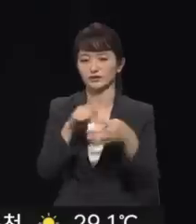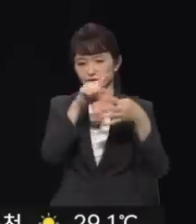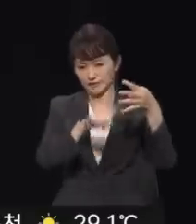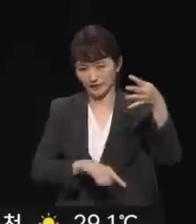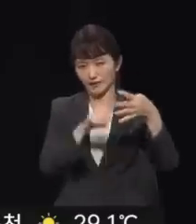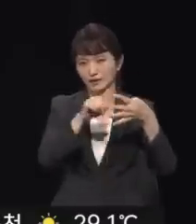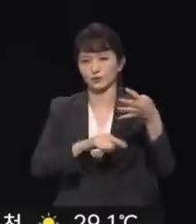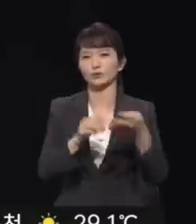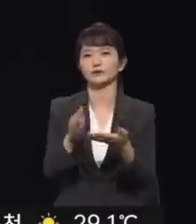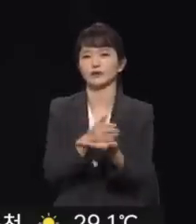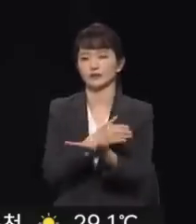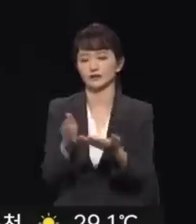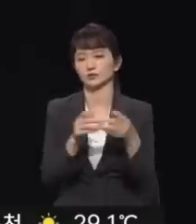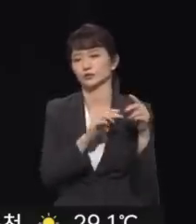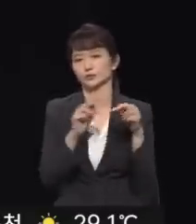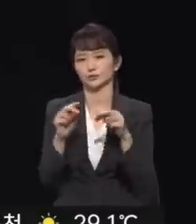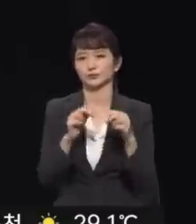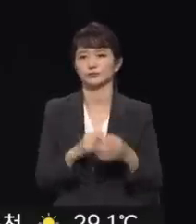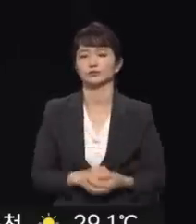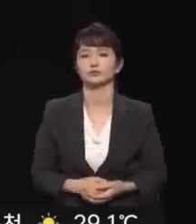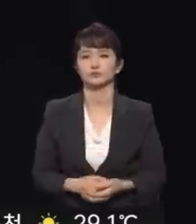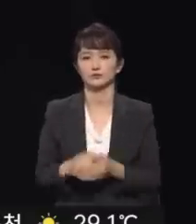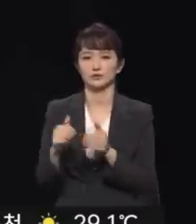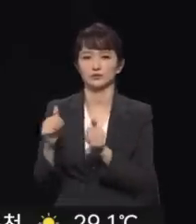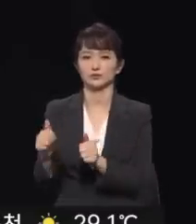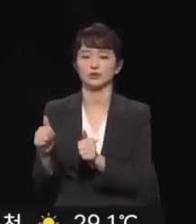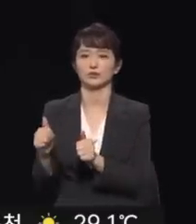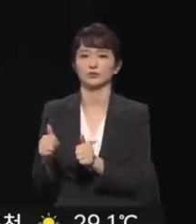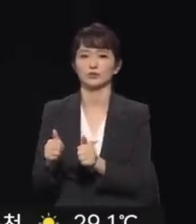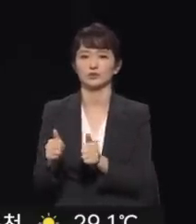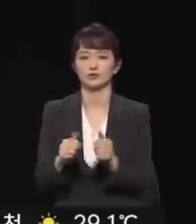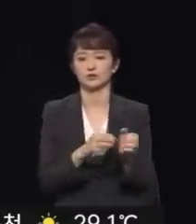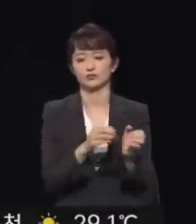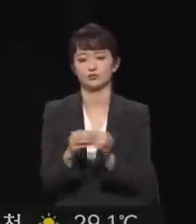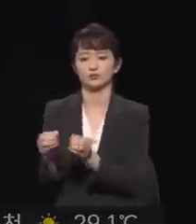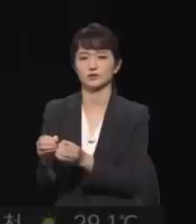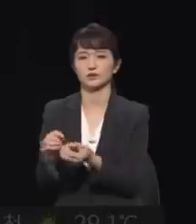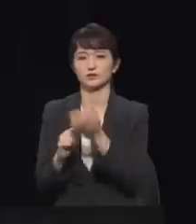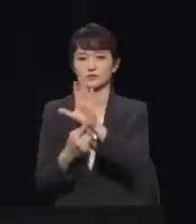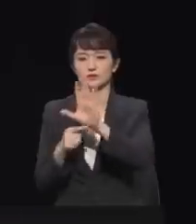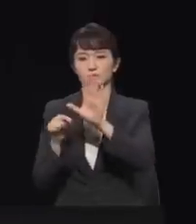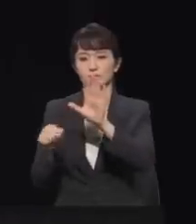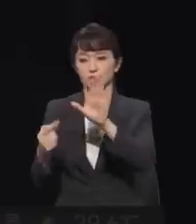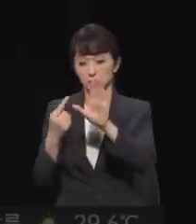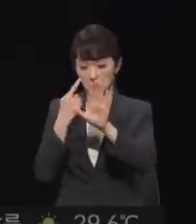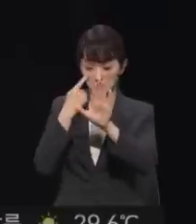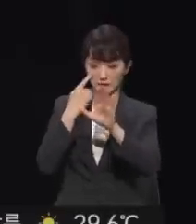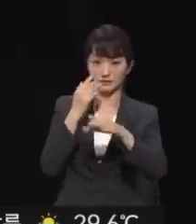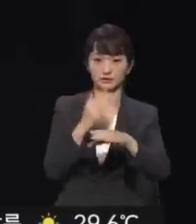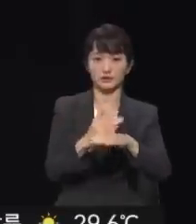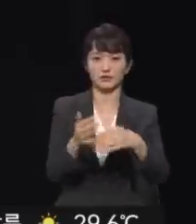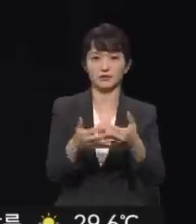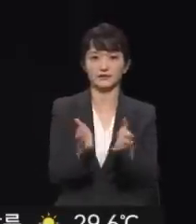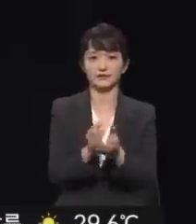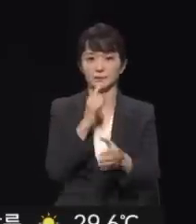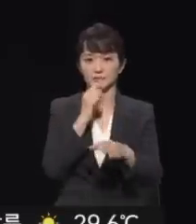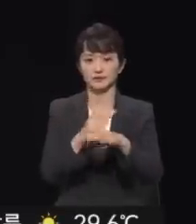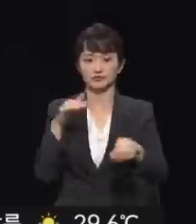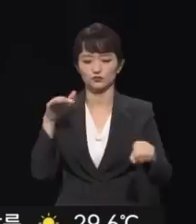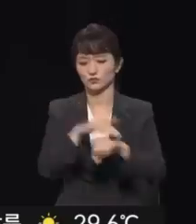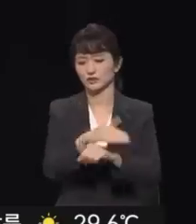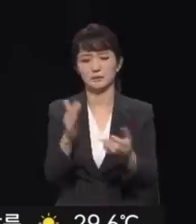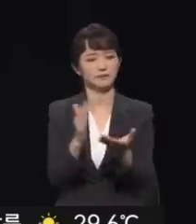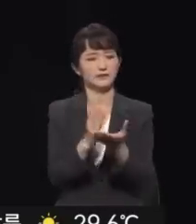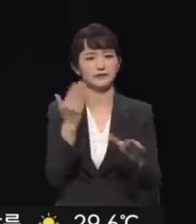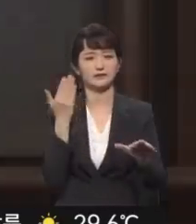하겠습니다 오늘 법원이 낸 문구 중에 눈에 띄는 부분이 있습니다 정당 민주주의 의 위반했다 라는 부분인데요